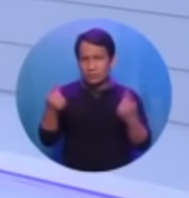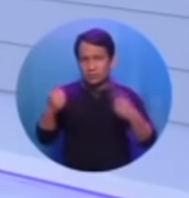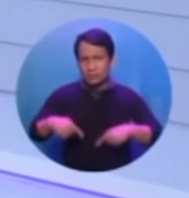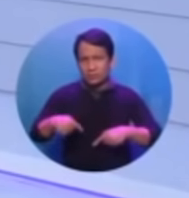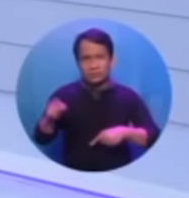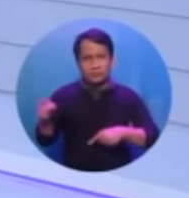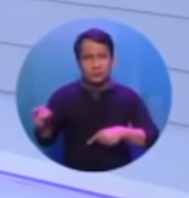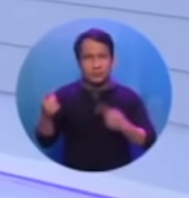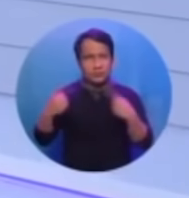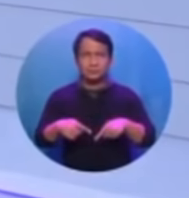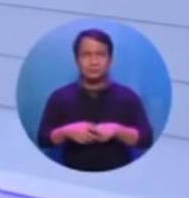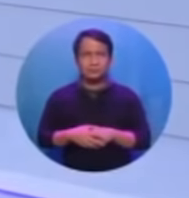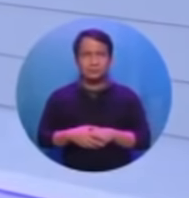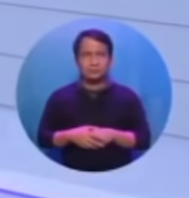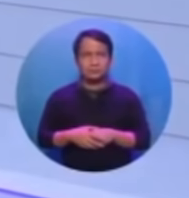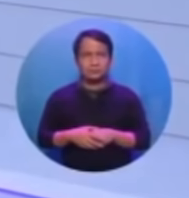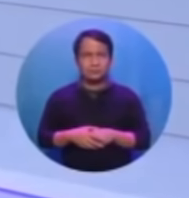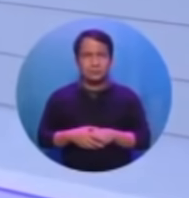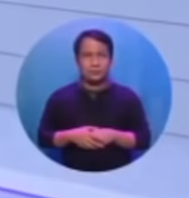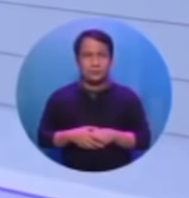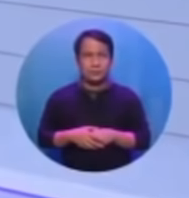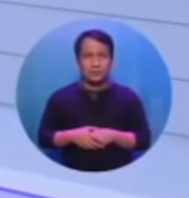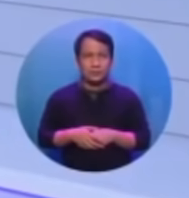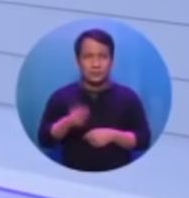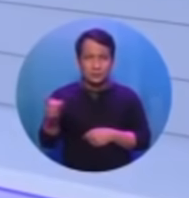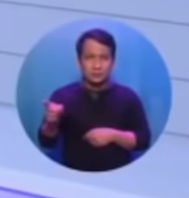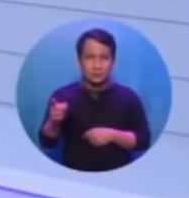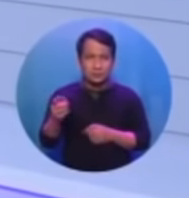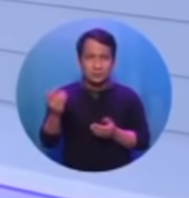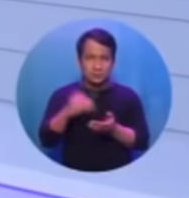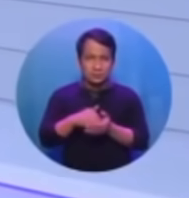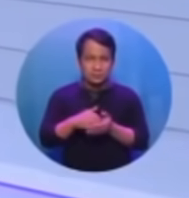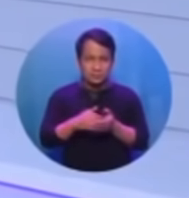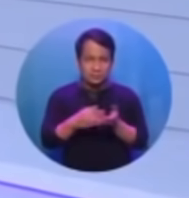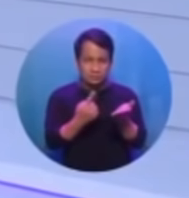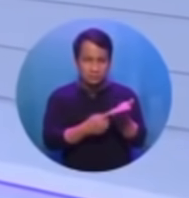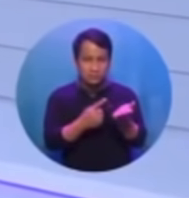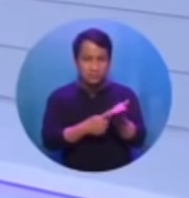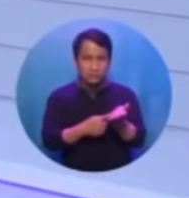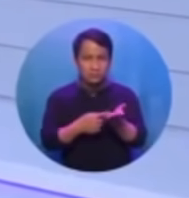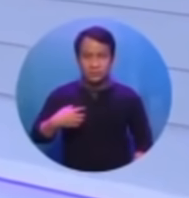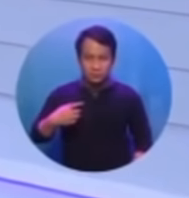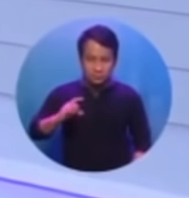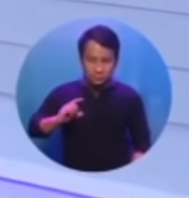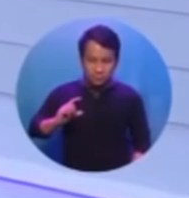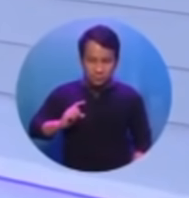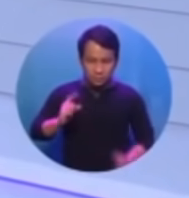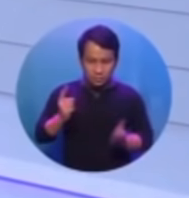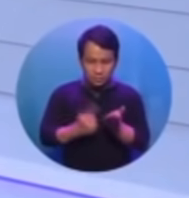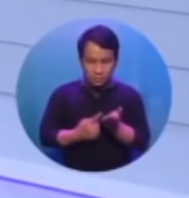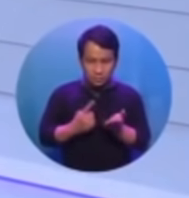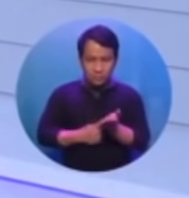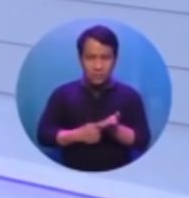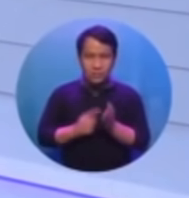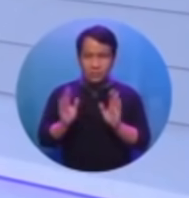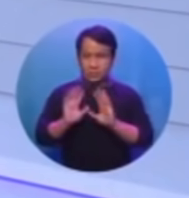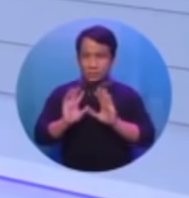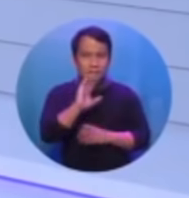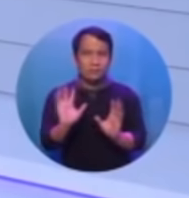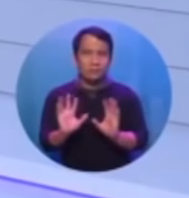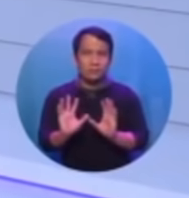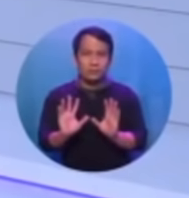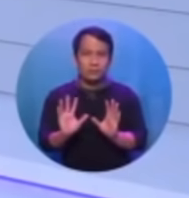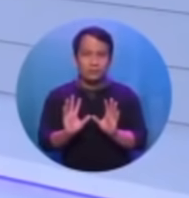ang ganitong klaseng problema. Marami sa inyo na magsabi, pulis na naman ang tinatalakay sa Idol in Action. Hindi po namin hinahanap